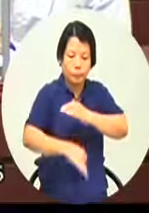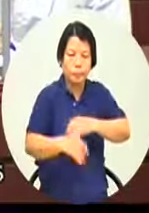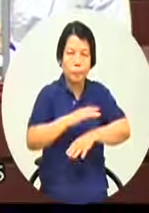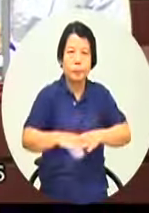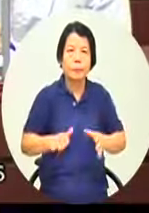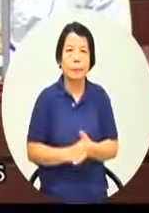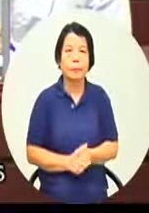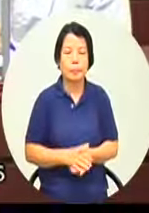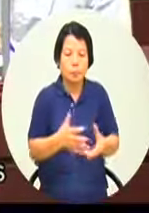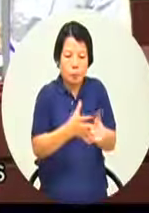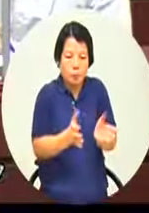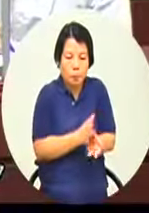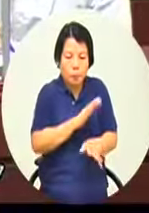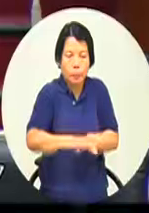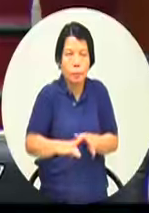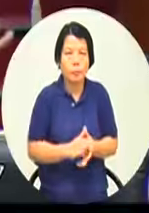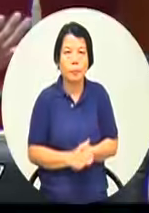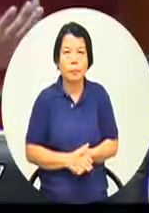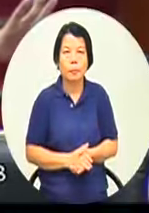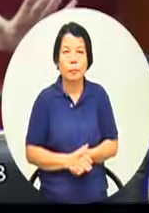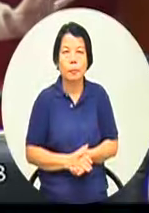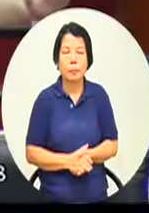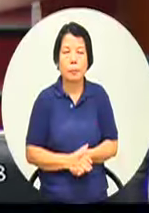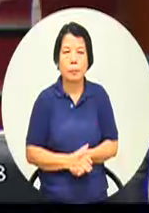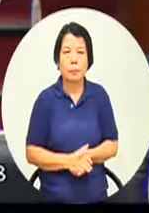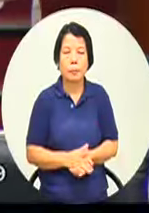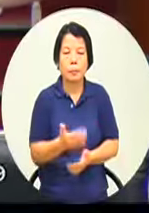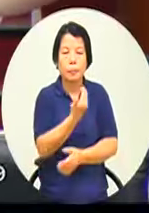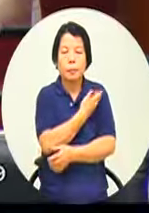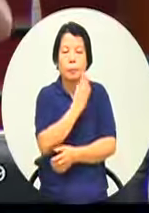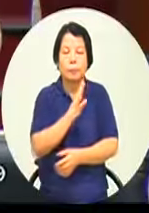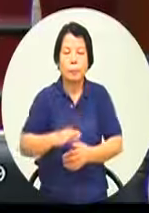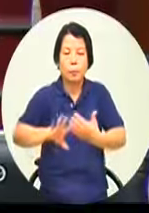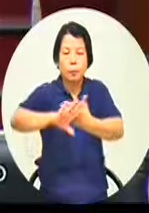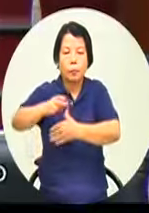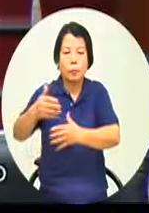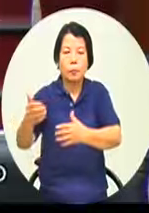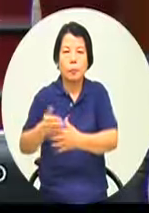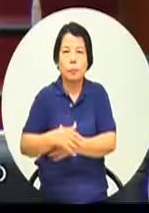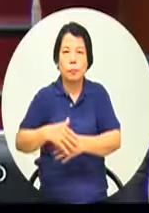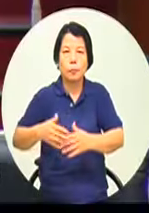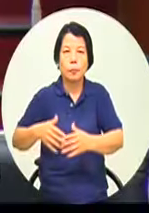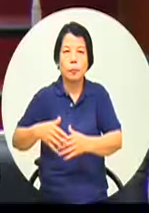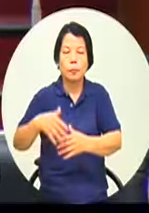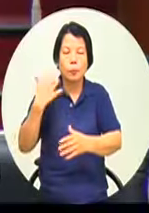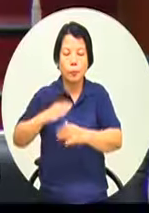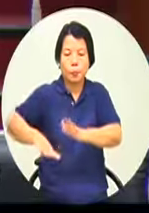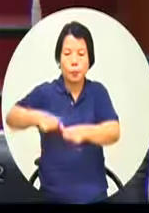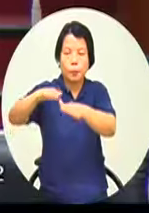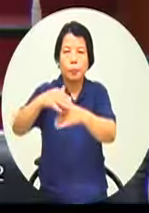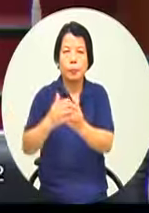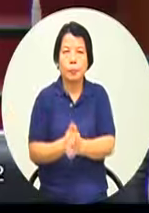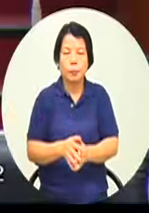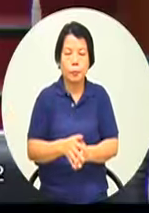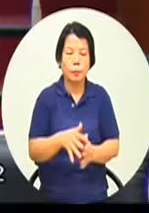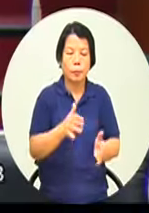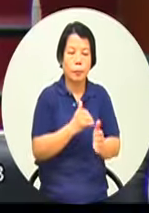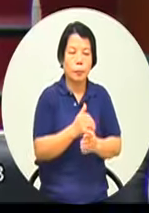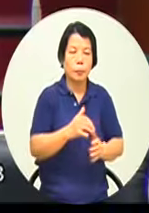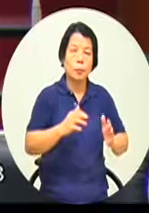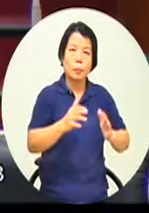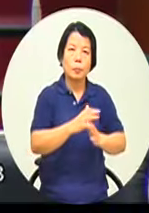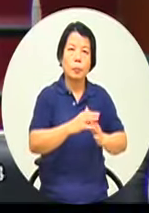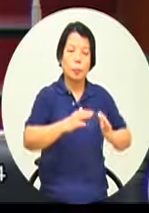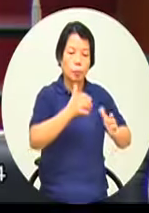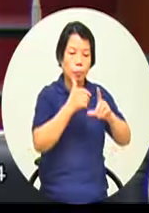区而已。 那如果先不管外水，如果内水的话，我们的设计标准是多少？